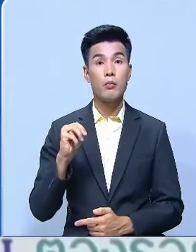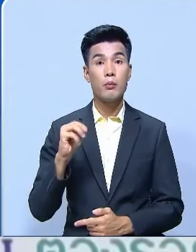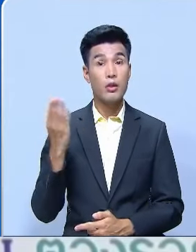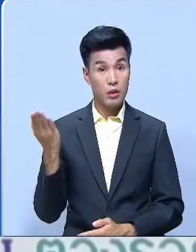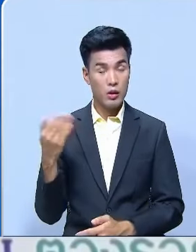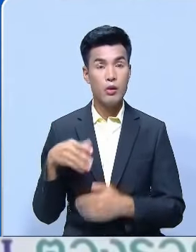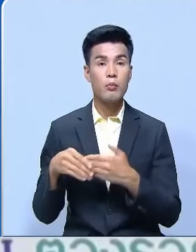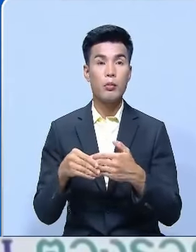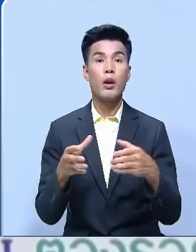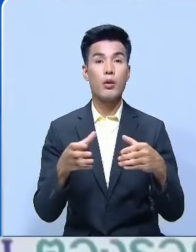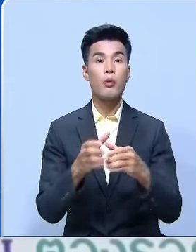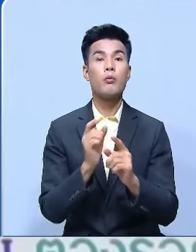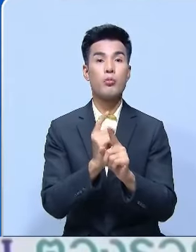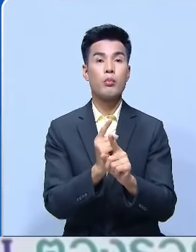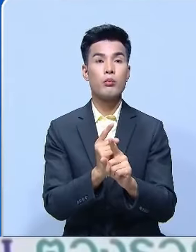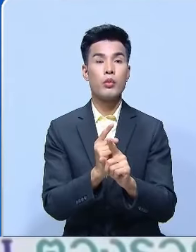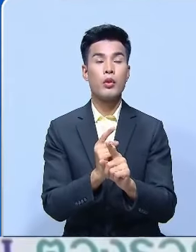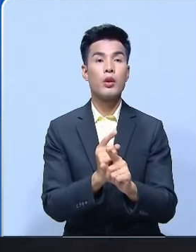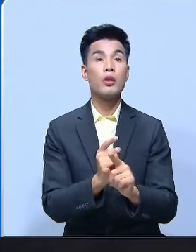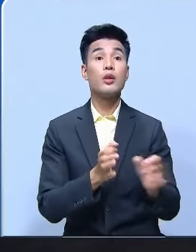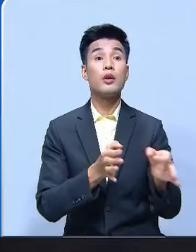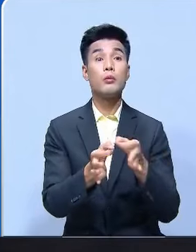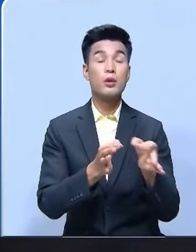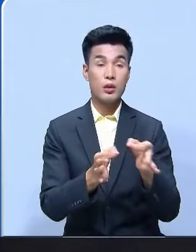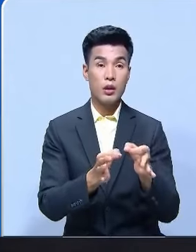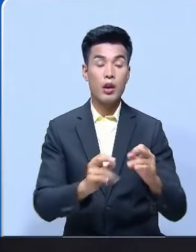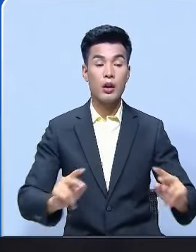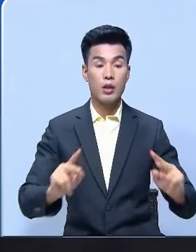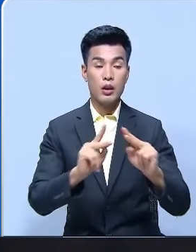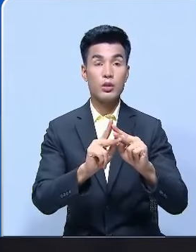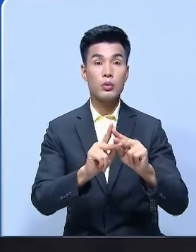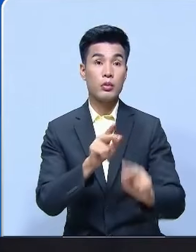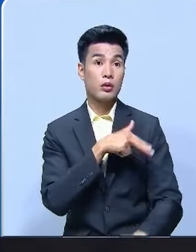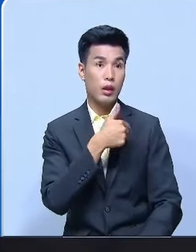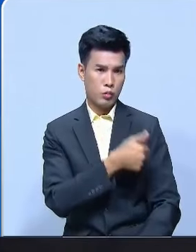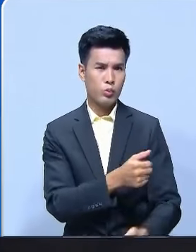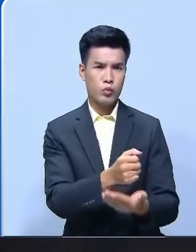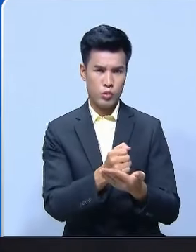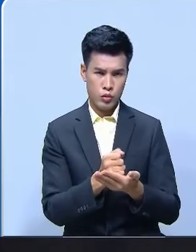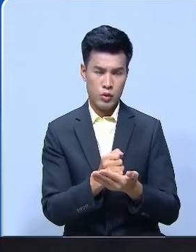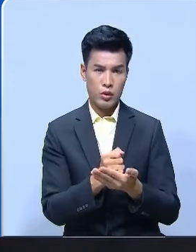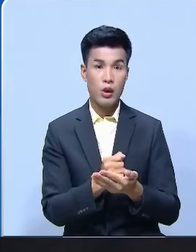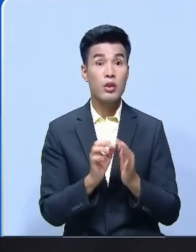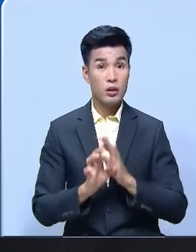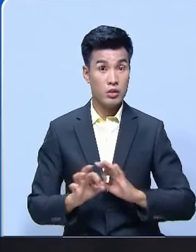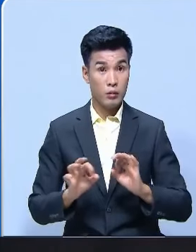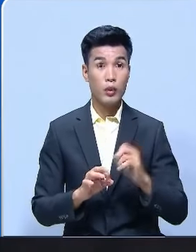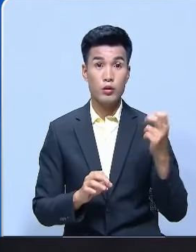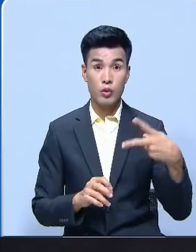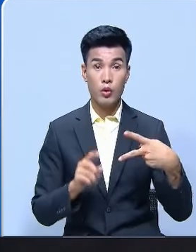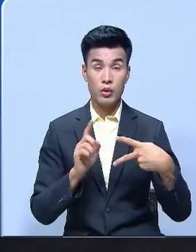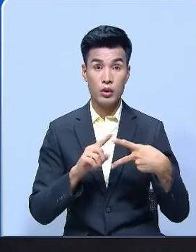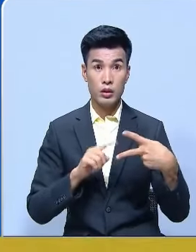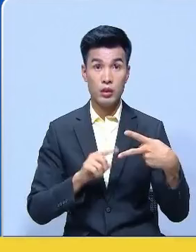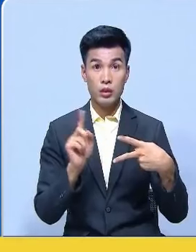พบกับดร. ธนกฤตจิตอารีรัตน์ที่ปรึกษารัฐมนตรีว่าการกระทรวงสาธารณสุขนะครับเพื่อหาแนวทางช่วยเหลือตอนนี้สิ่งสำคัญ2อย่างอย่างแรกที่คุณปอยบ